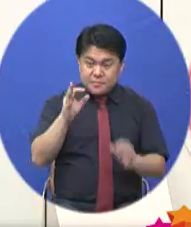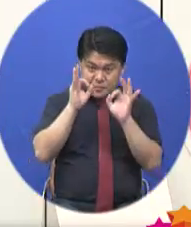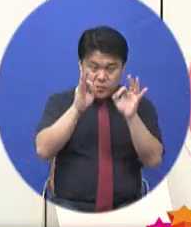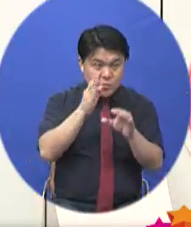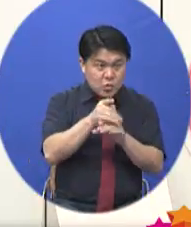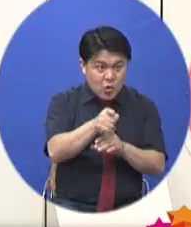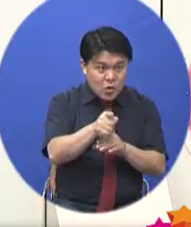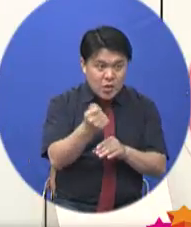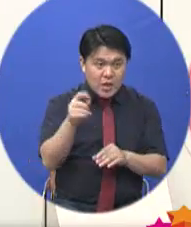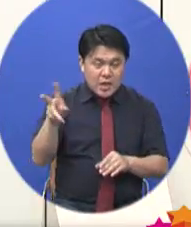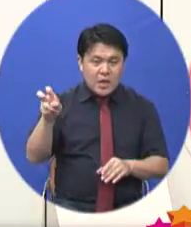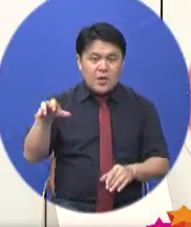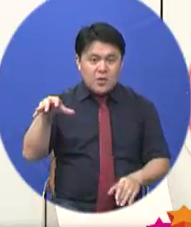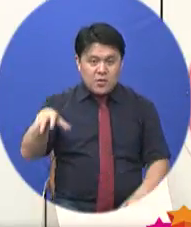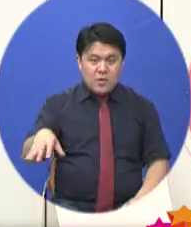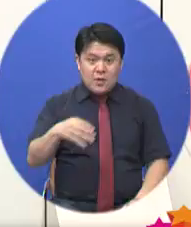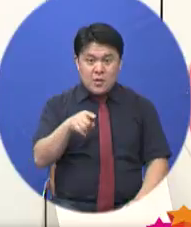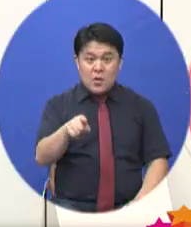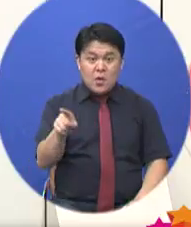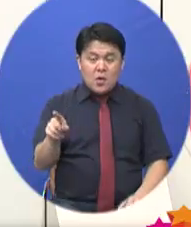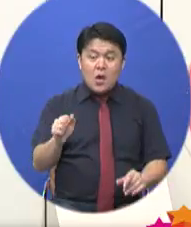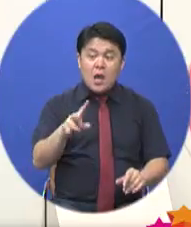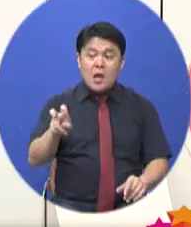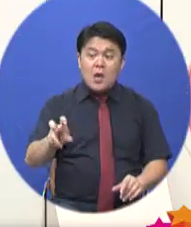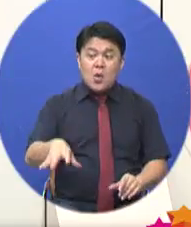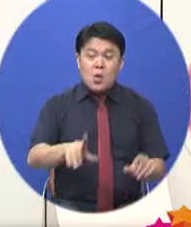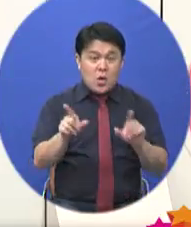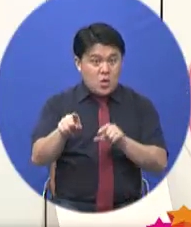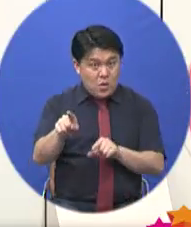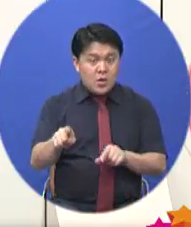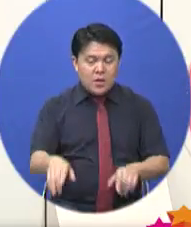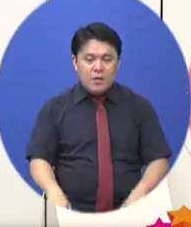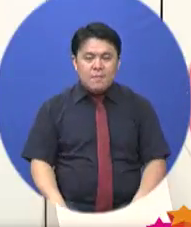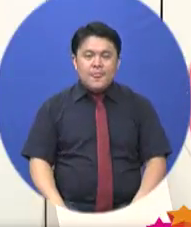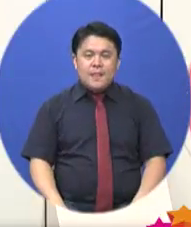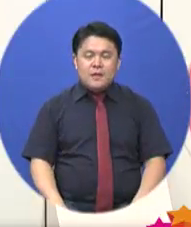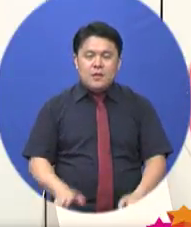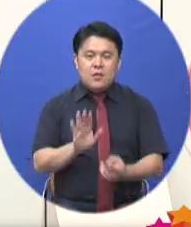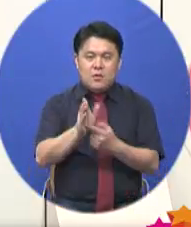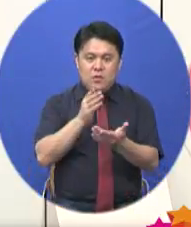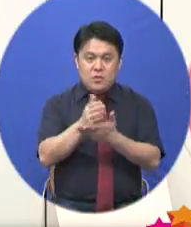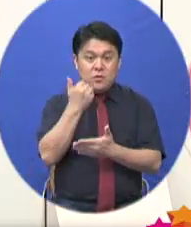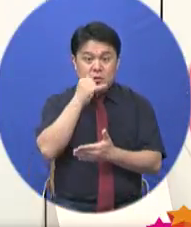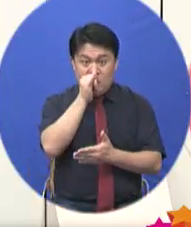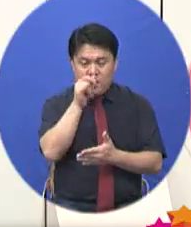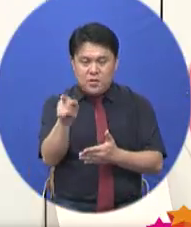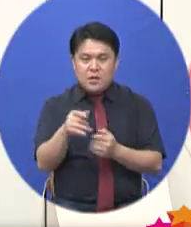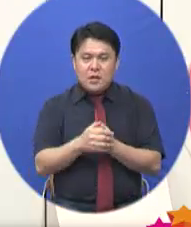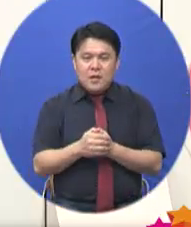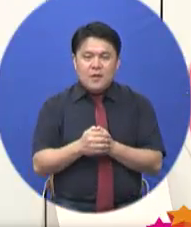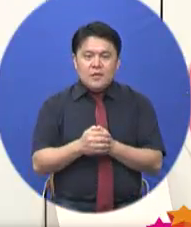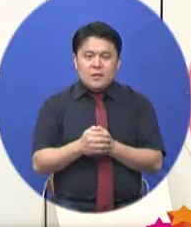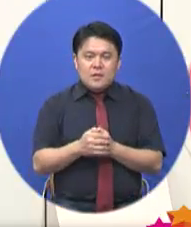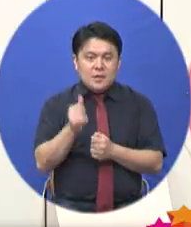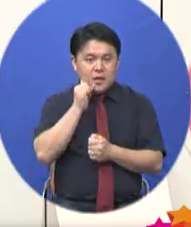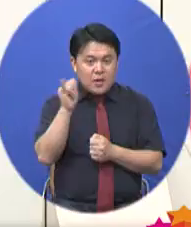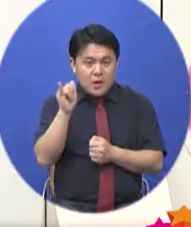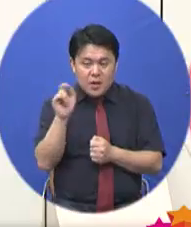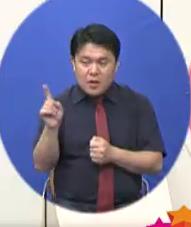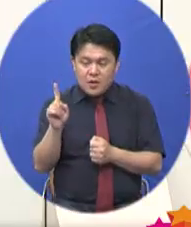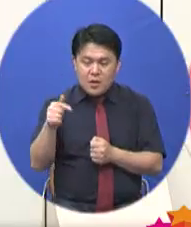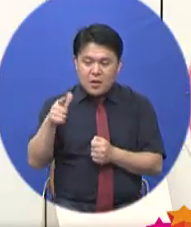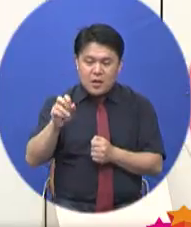계시면 그 해남에 예, 김의열님이 해남 사시거든요. 네. 아주 우리 그냥 홍보대사 계세요. 네. 우리 연락해서